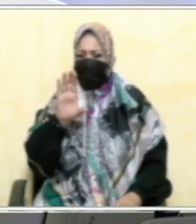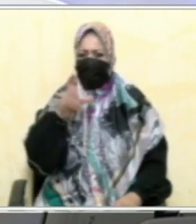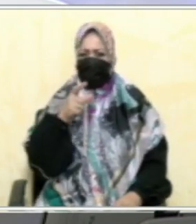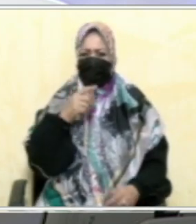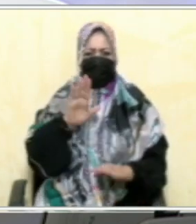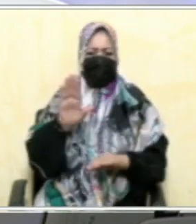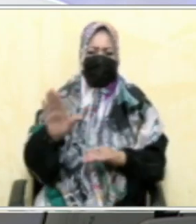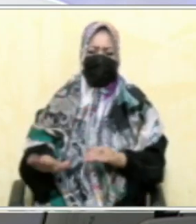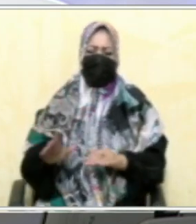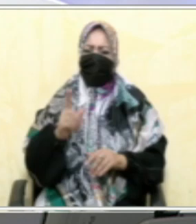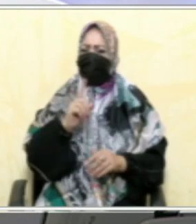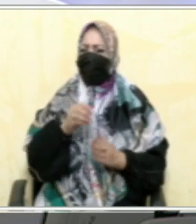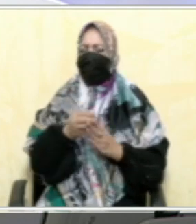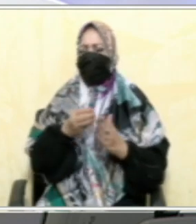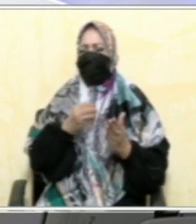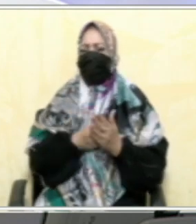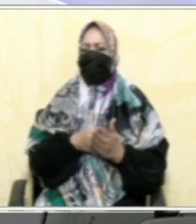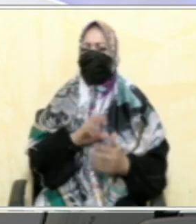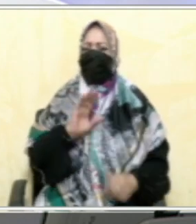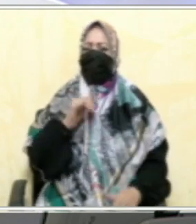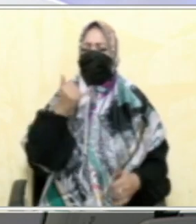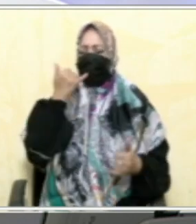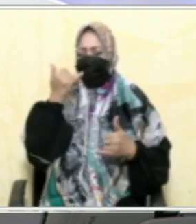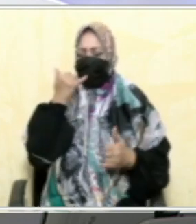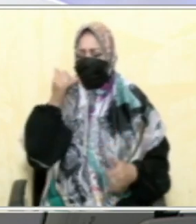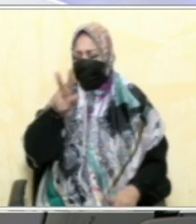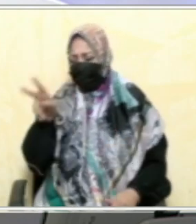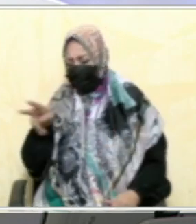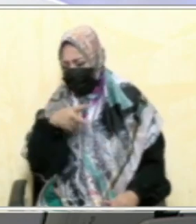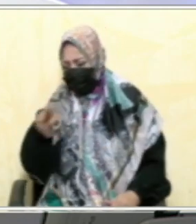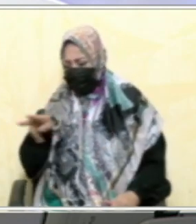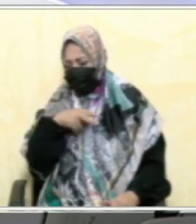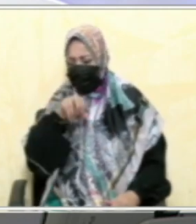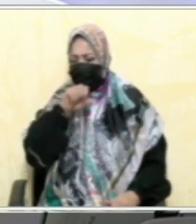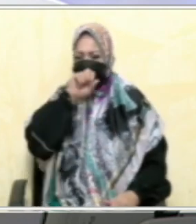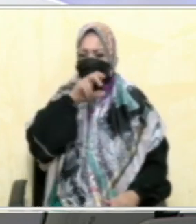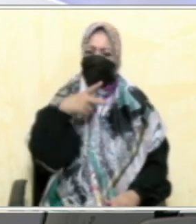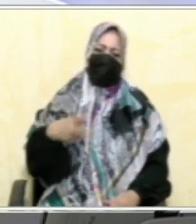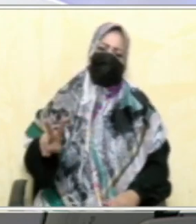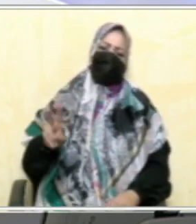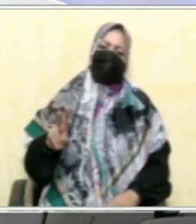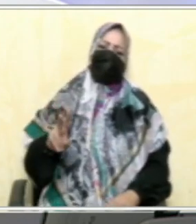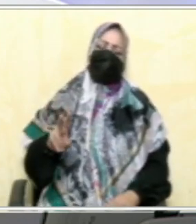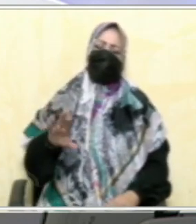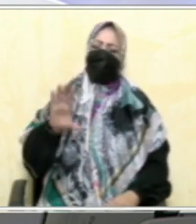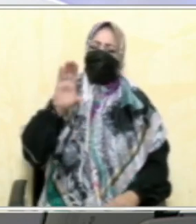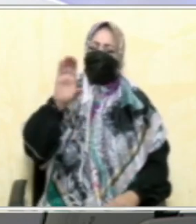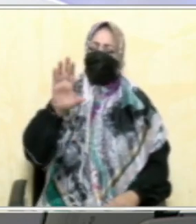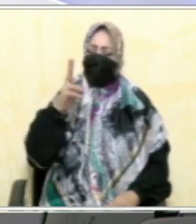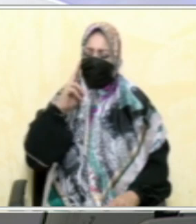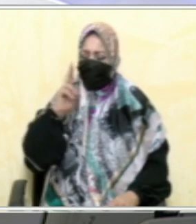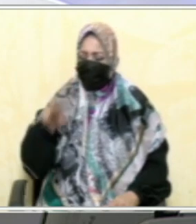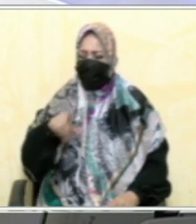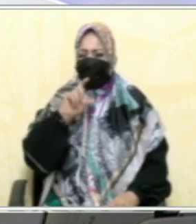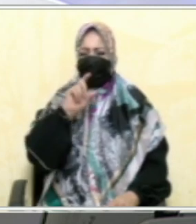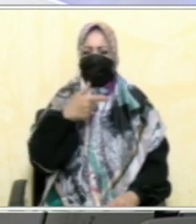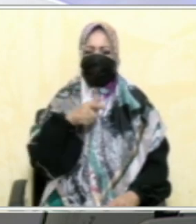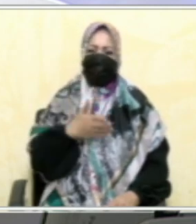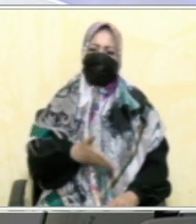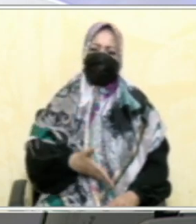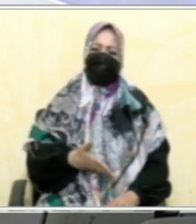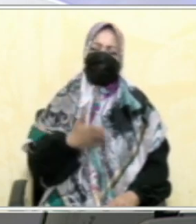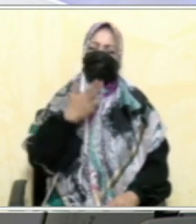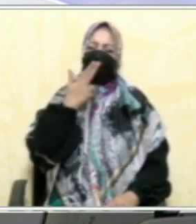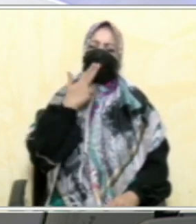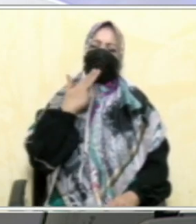جماهير العلماء. النبي صلى الله عليه وسلم أو كما قال الله تعالى في القرآن: لا يمسه إلا المطهرون.